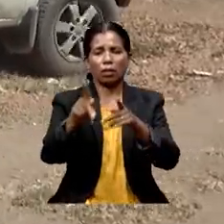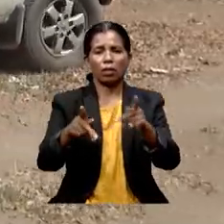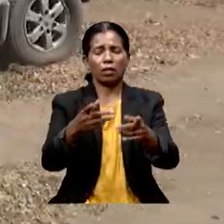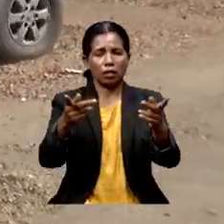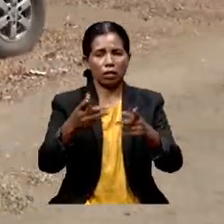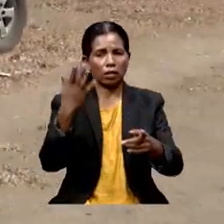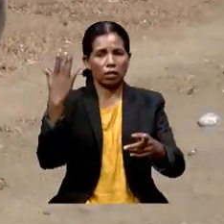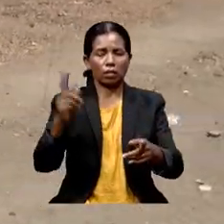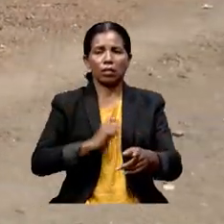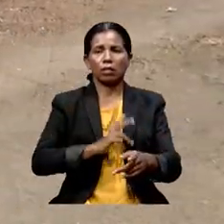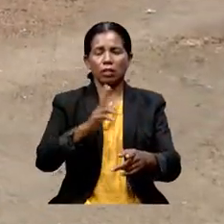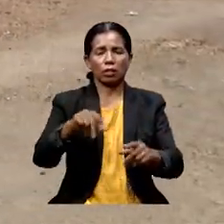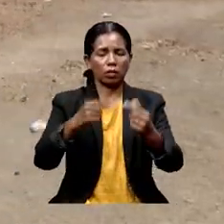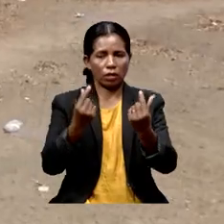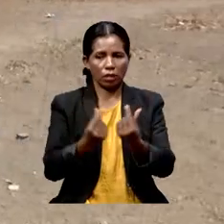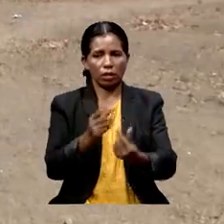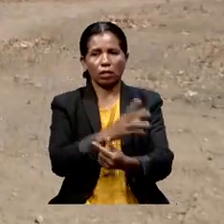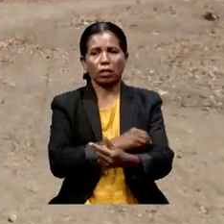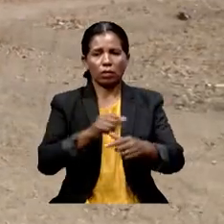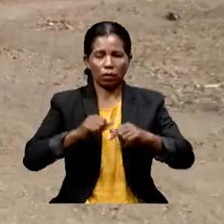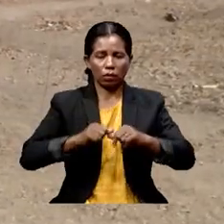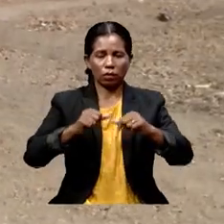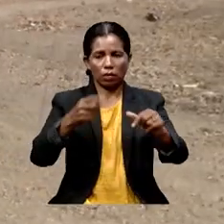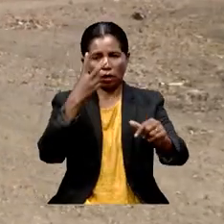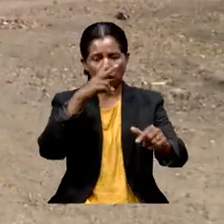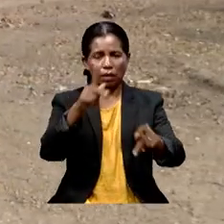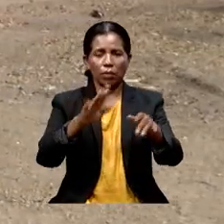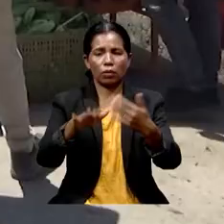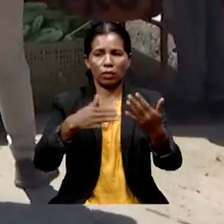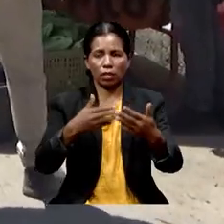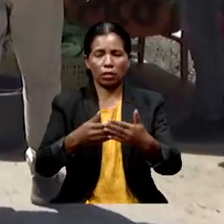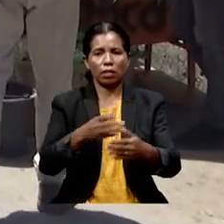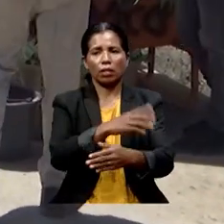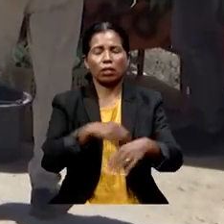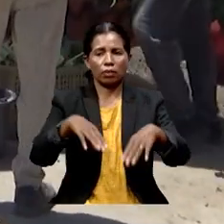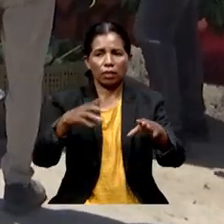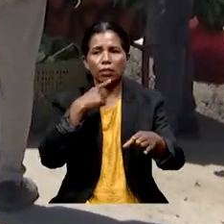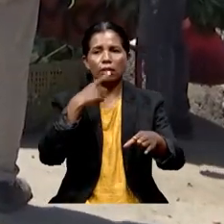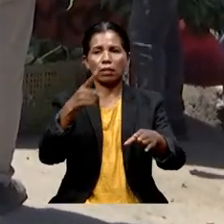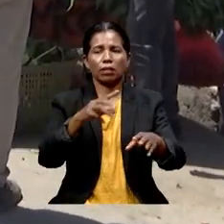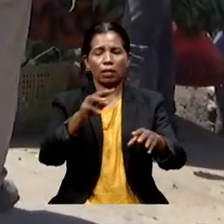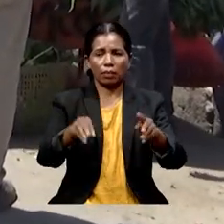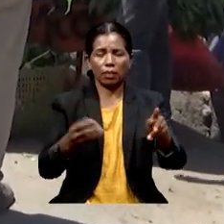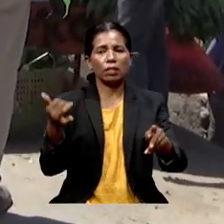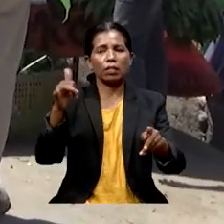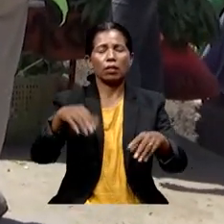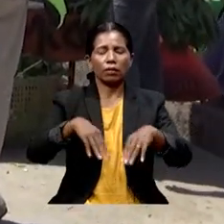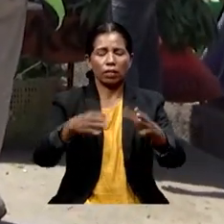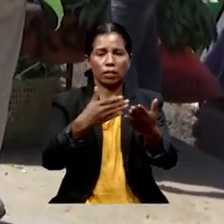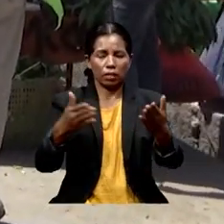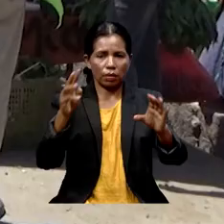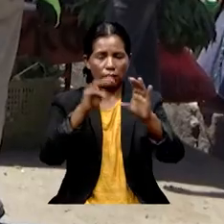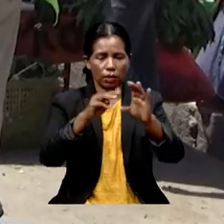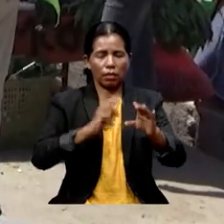aredores uma ada tasitolu, ekipa konjunta ne kontinua kontrola vendedor sira iha kampung baru, hodi avisa haruka vendedor sira ne, bafaan sasan iha